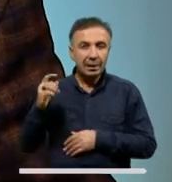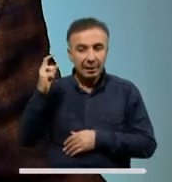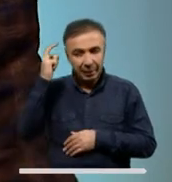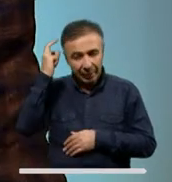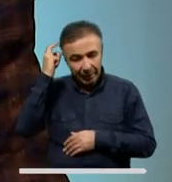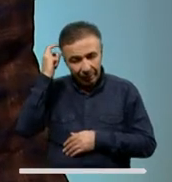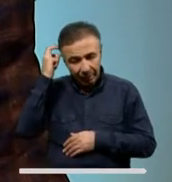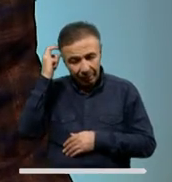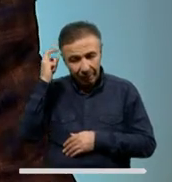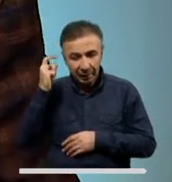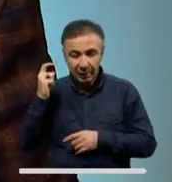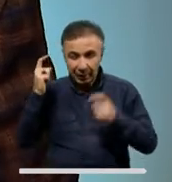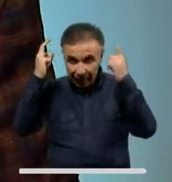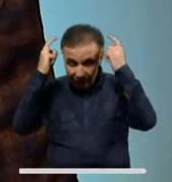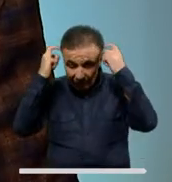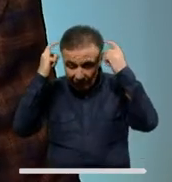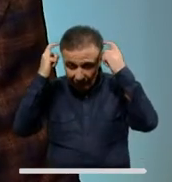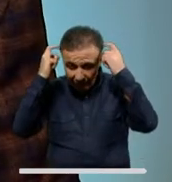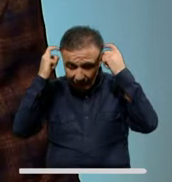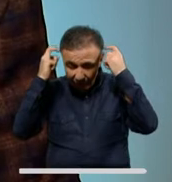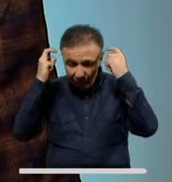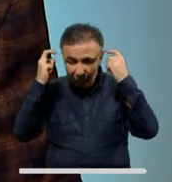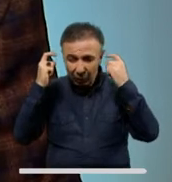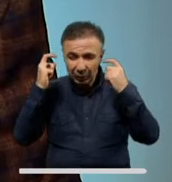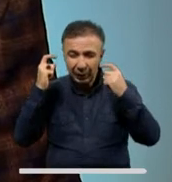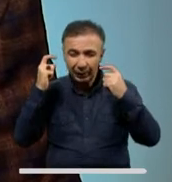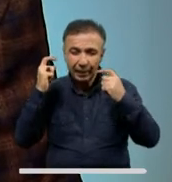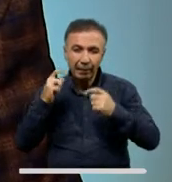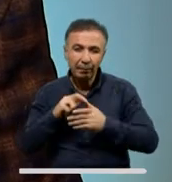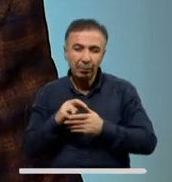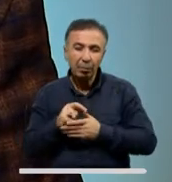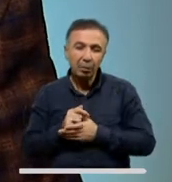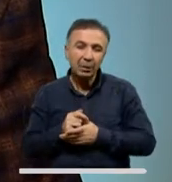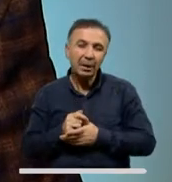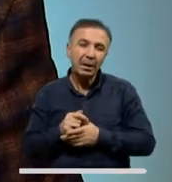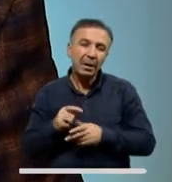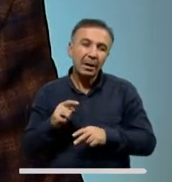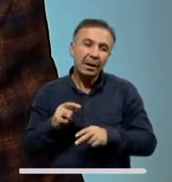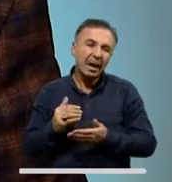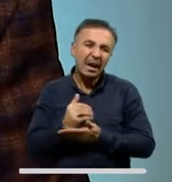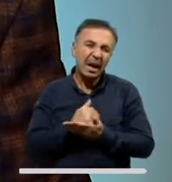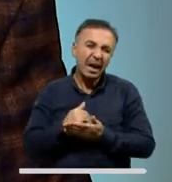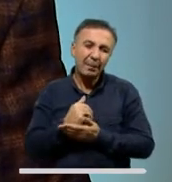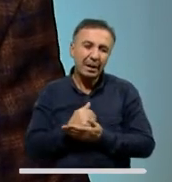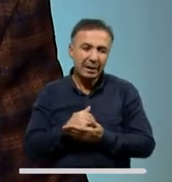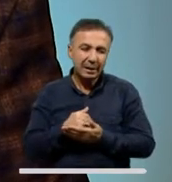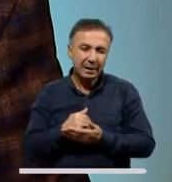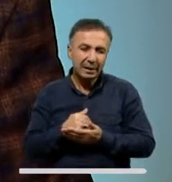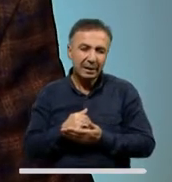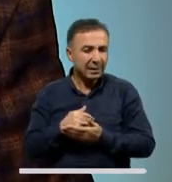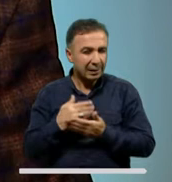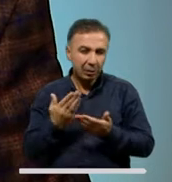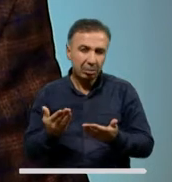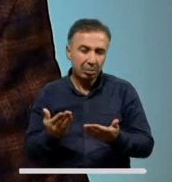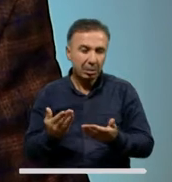kelle yaparsanız onu ama esir kabir eden yani kabul edenler de var böyle ama genel kabulü nedir